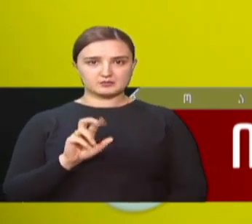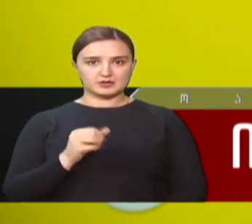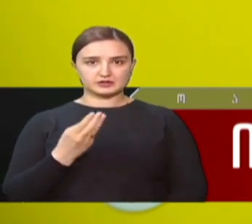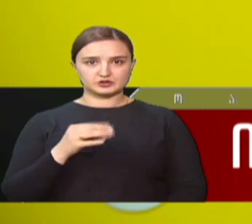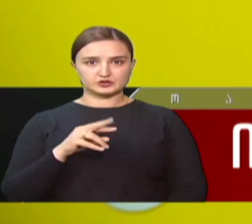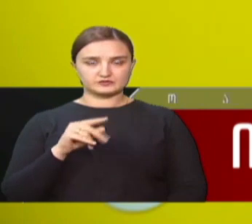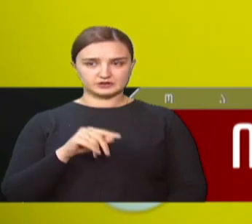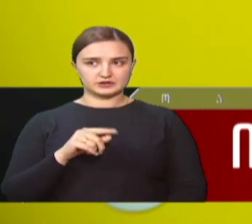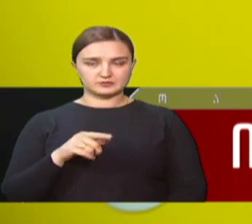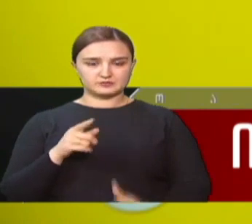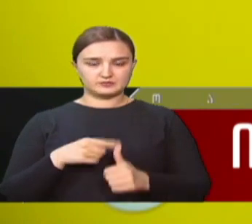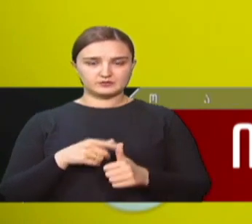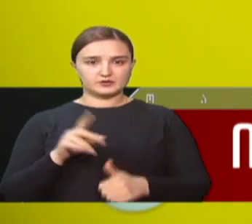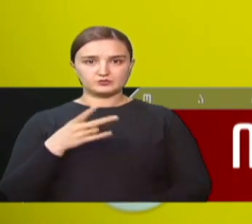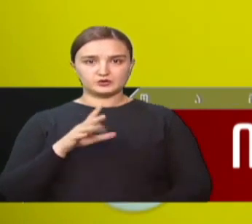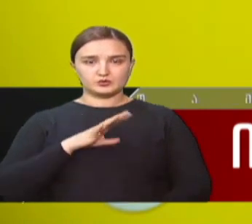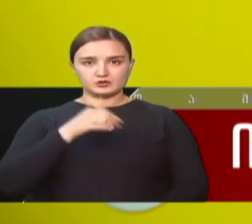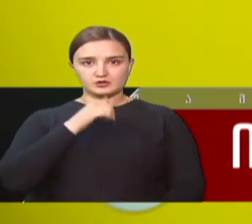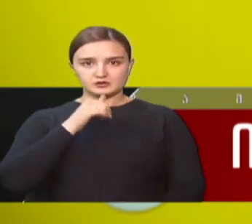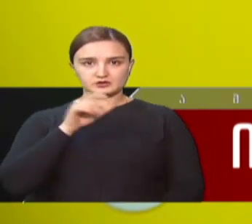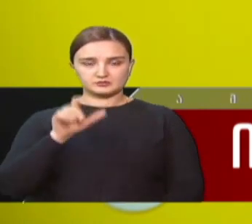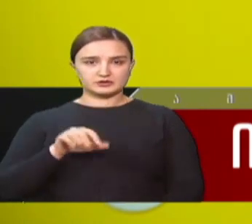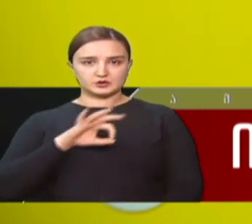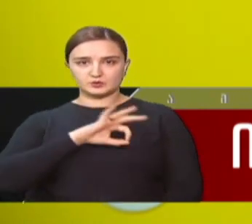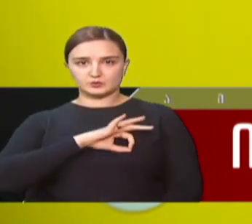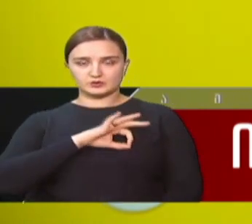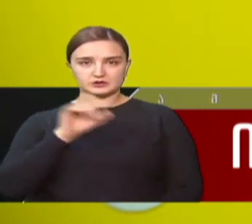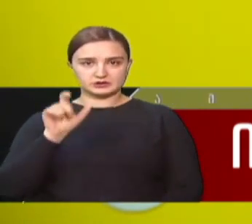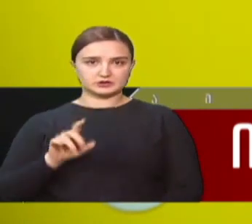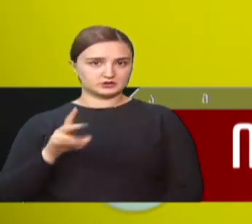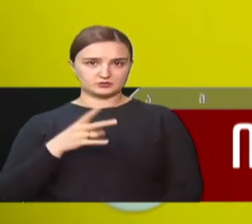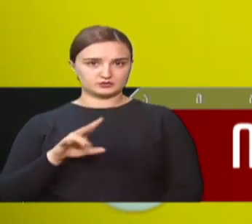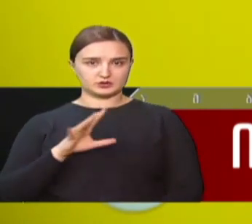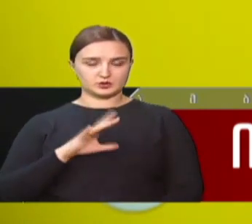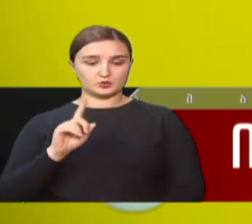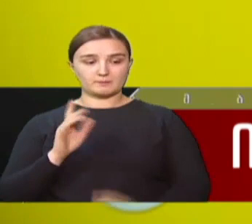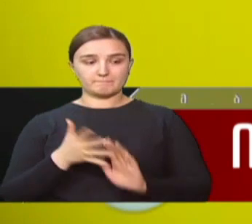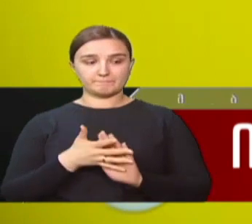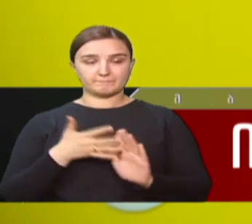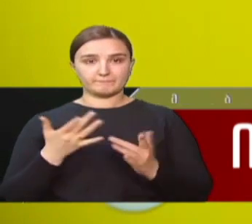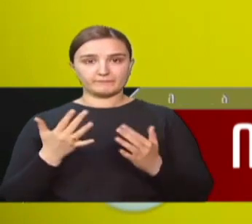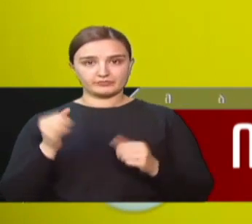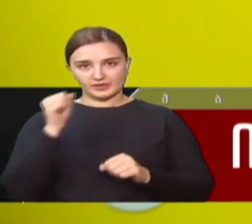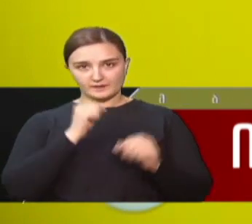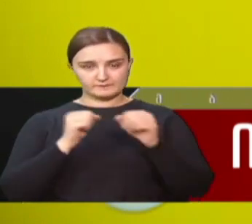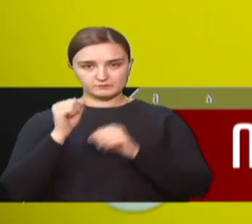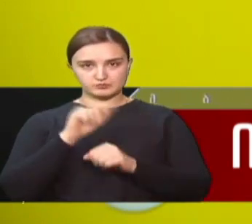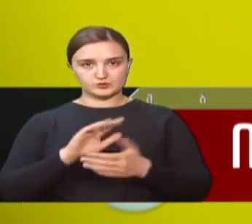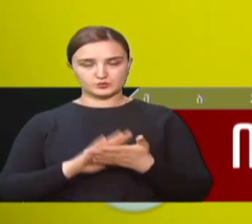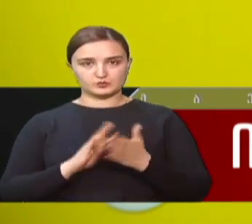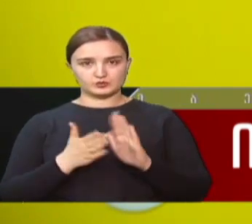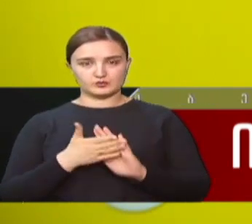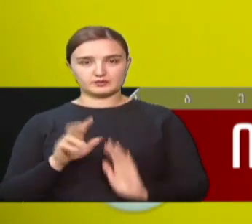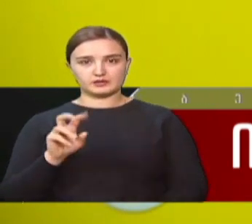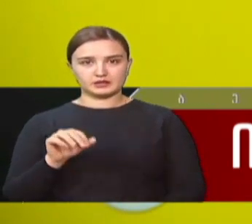ანუ აბსურდი, არ უნდა იყო ექსპერტი, არც იურისტი არ უნდა იყო, არც კორუფციის ექსპერტი, რომ მიხვდა რამდენად აბსურდული მოცემულობაა, რომ